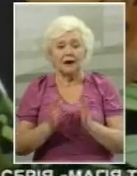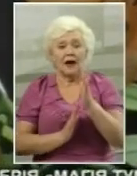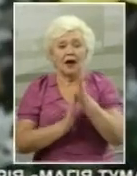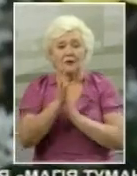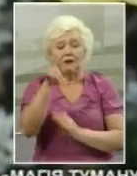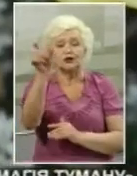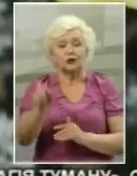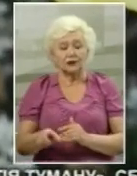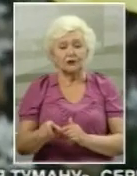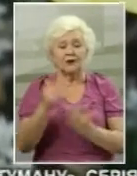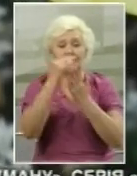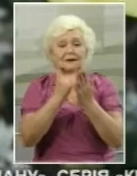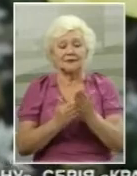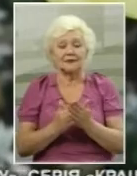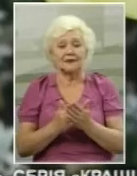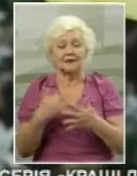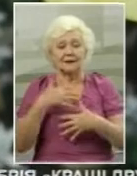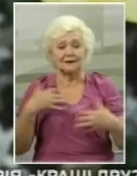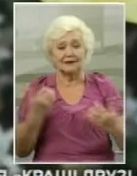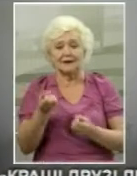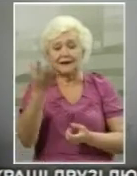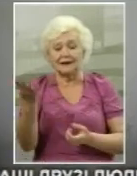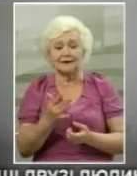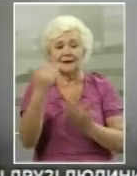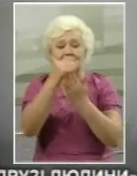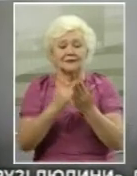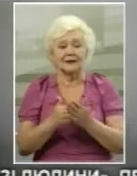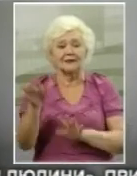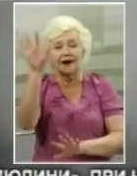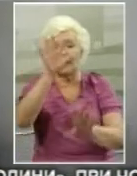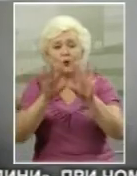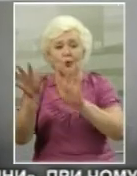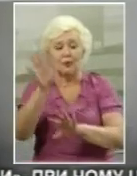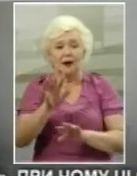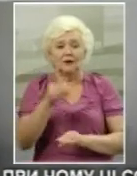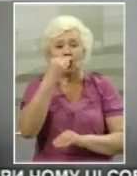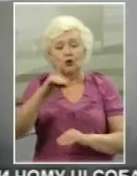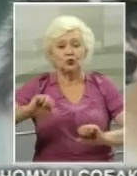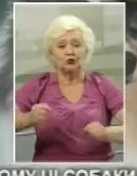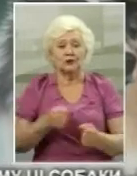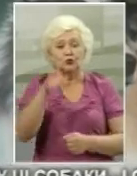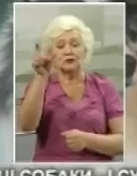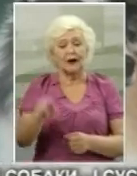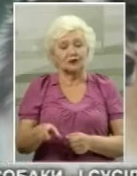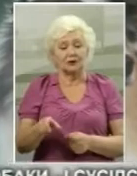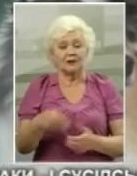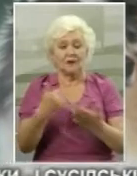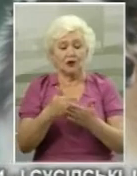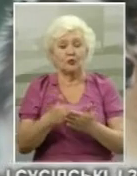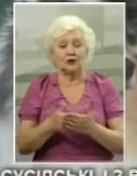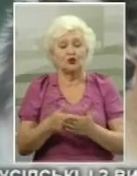выращенные человеком», серия «Дикие цветы», серия «Магия тумана», серия «Лучшие друзья человека». Причем